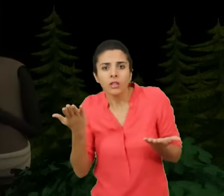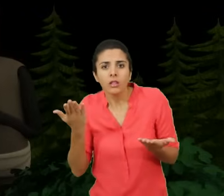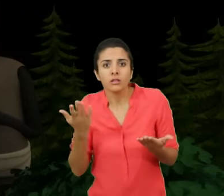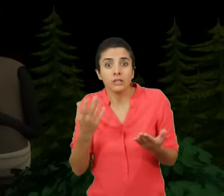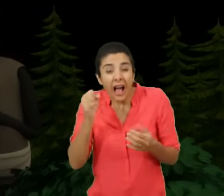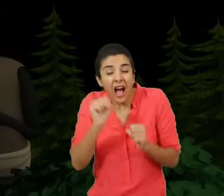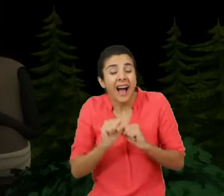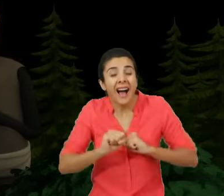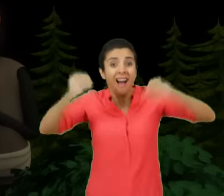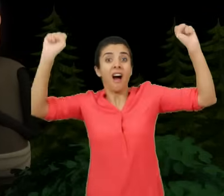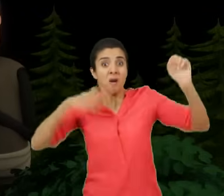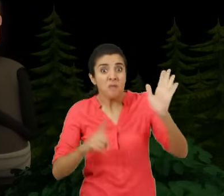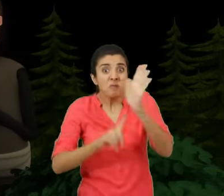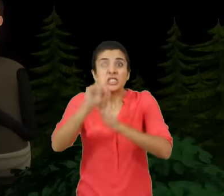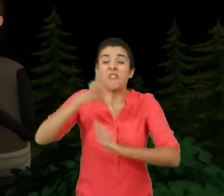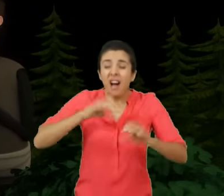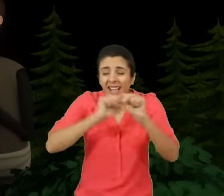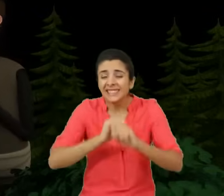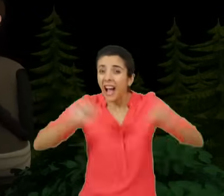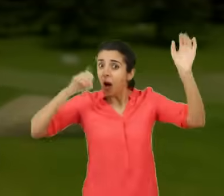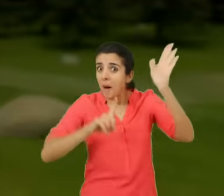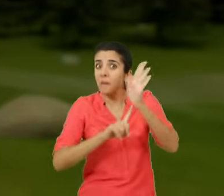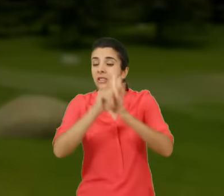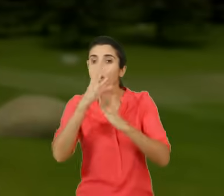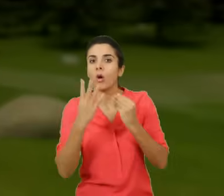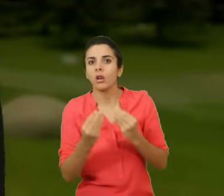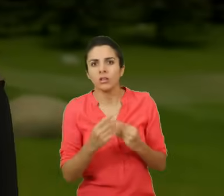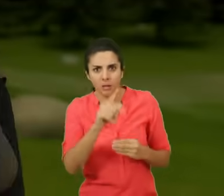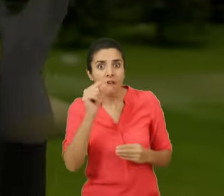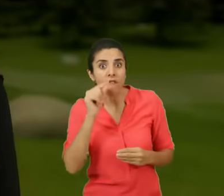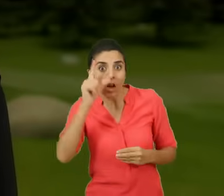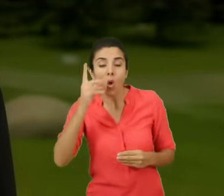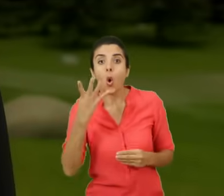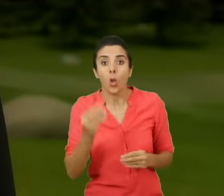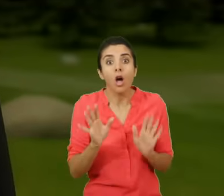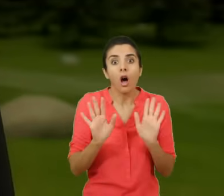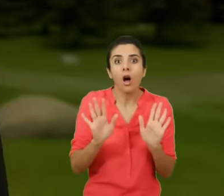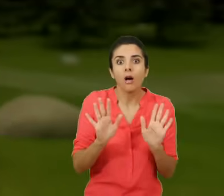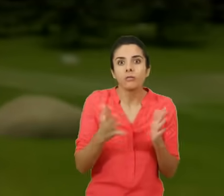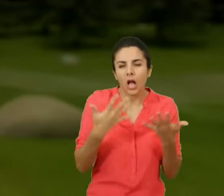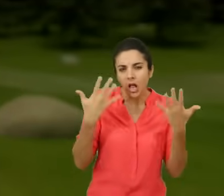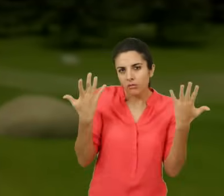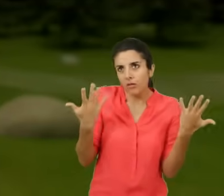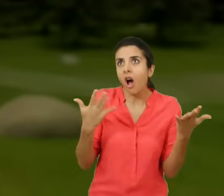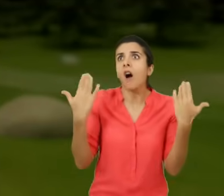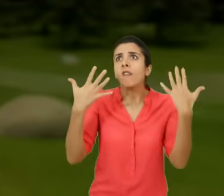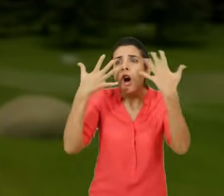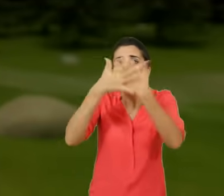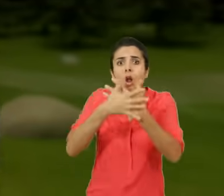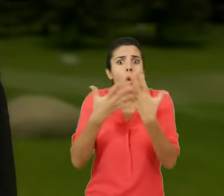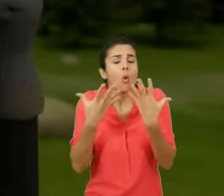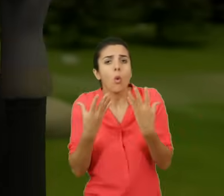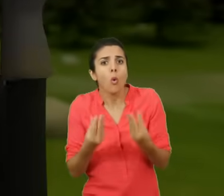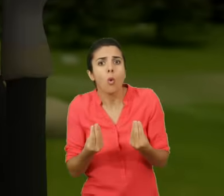Yaşasın. Başardım. Başardım. Bilmem farkında mısın ama hava birden karardı